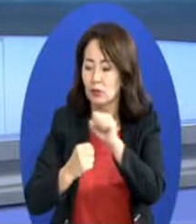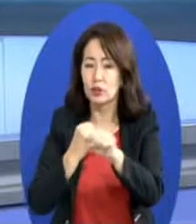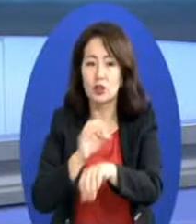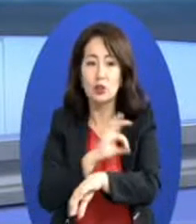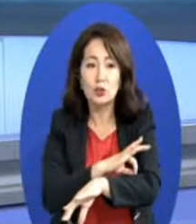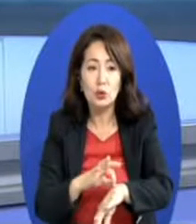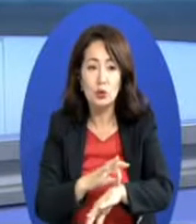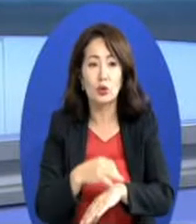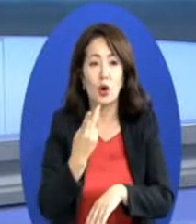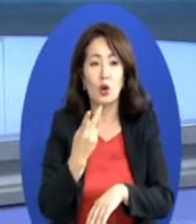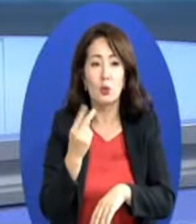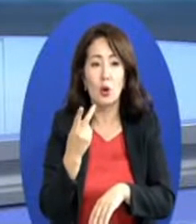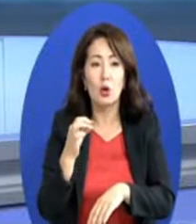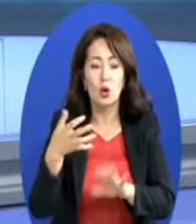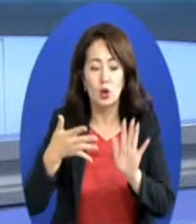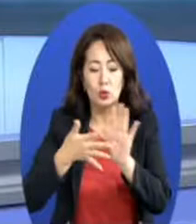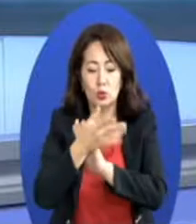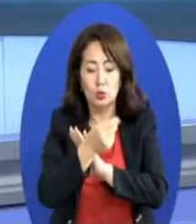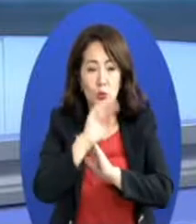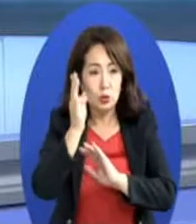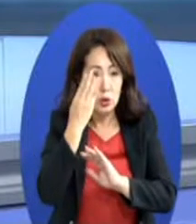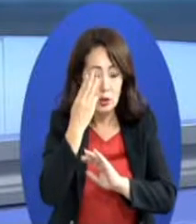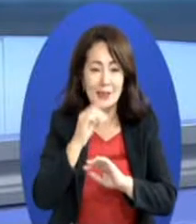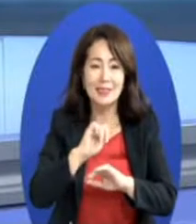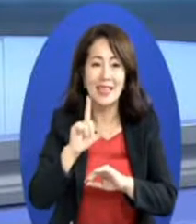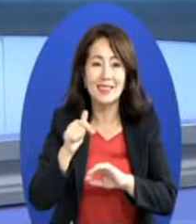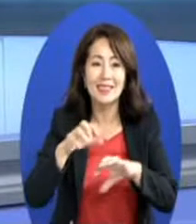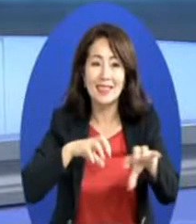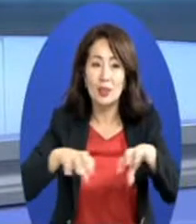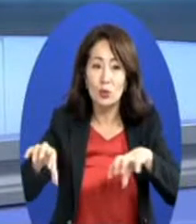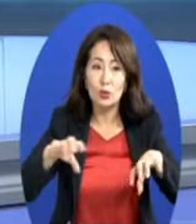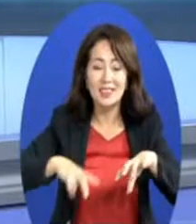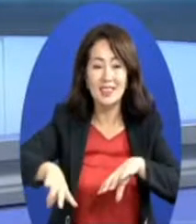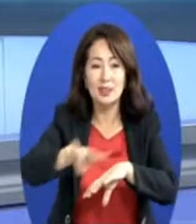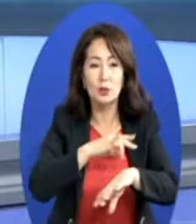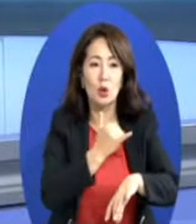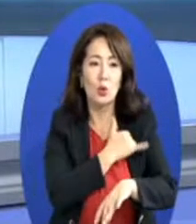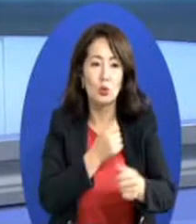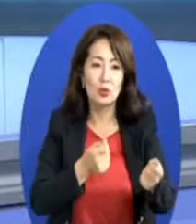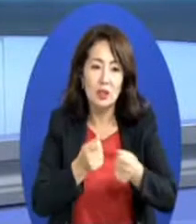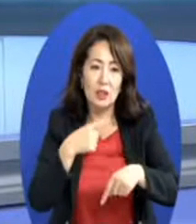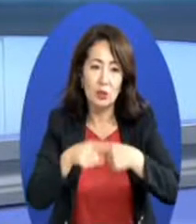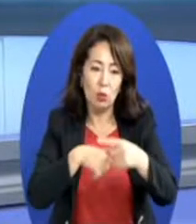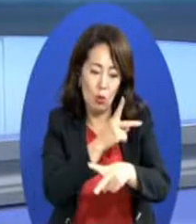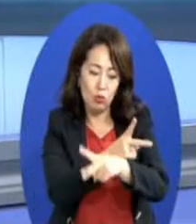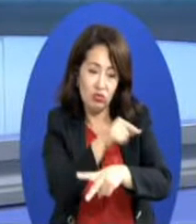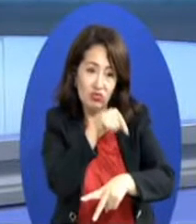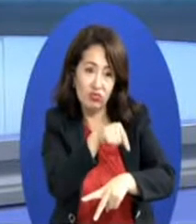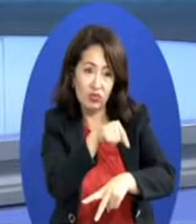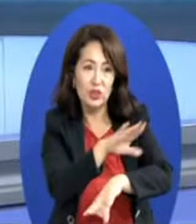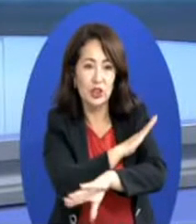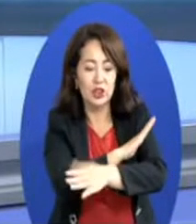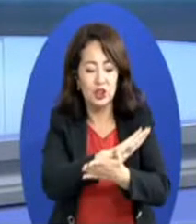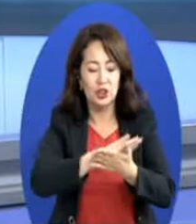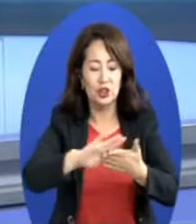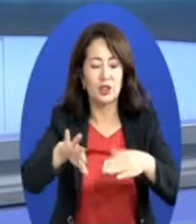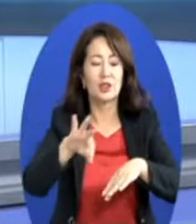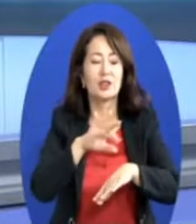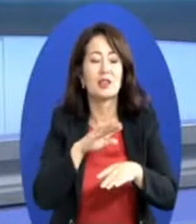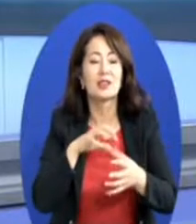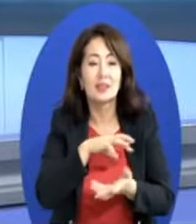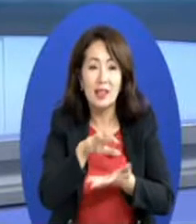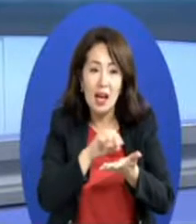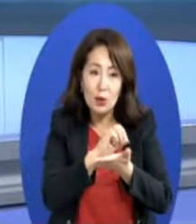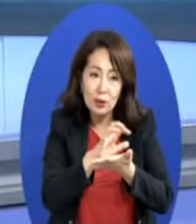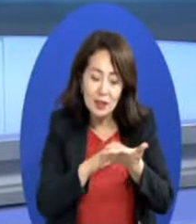төсөл 2020 оны улсын төсвийн тодтгол, засаг захиргаа нутаг дэвсгэрийн нэгж, түүний удирдлагын тухай хуулийн төслийн шинжилсэн найруулгыг тус тус хилэлцээд